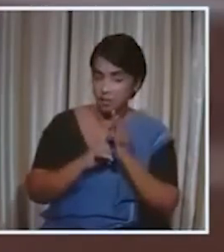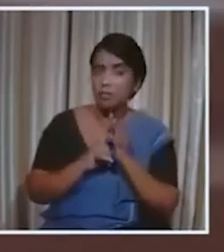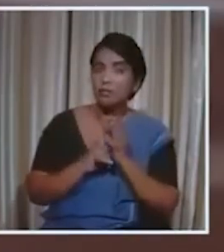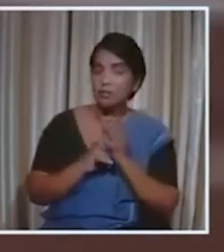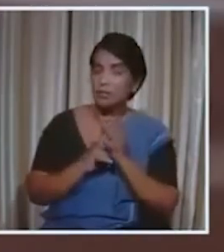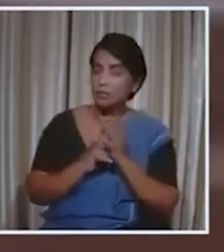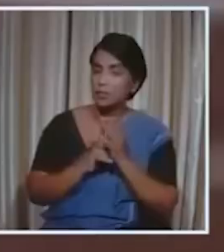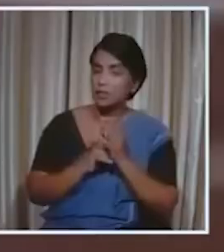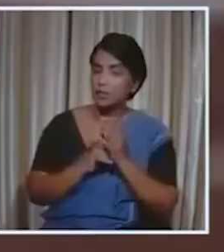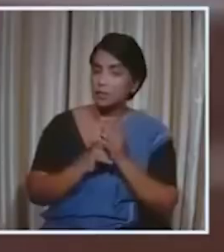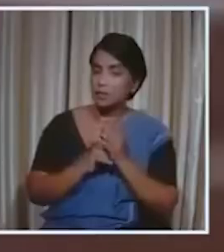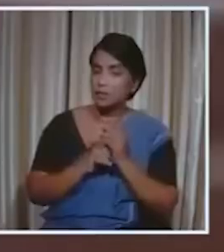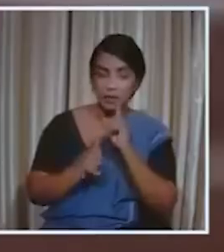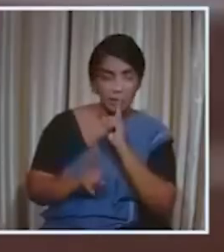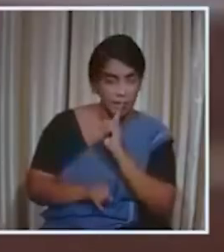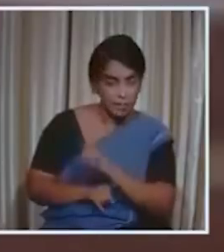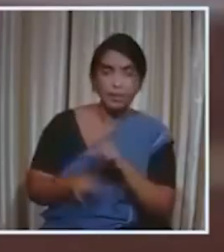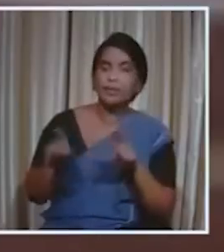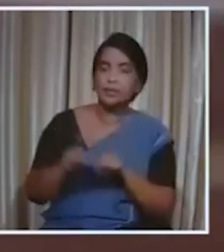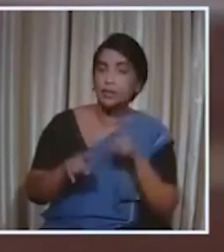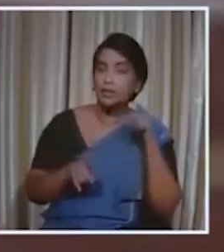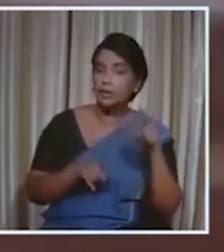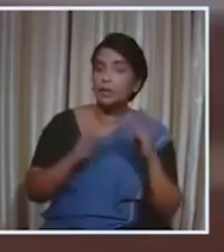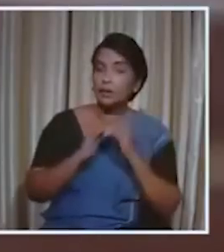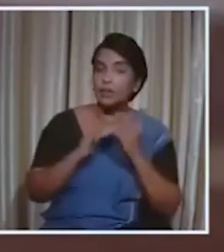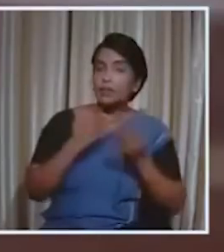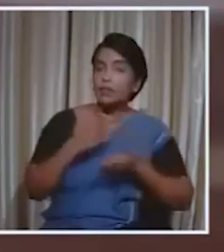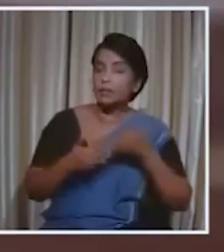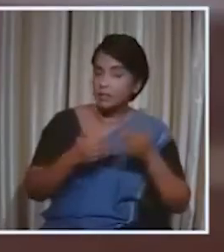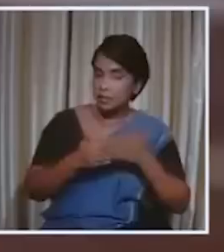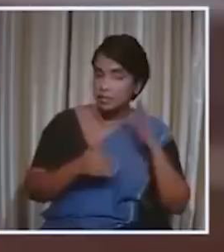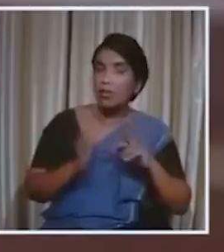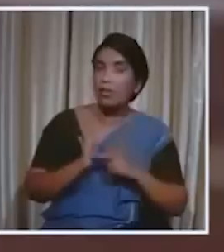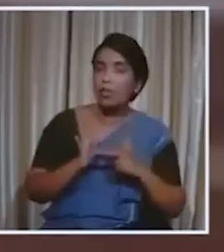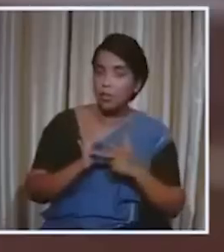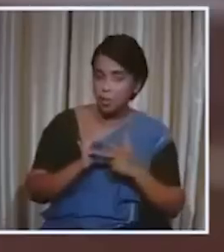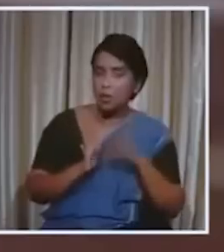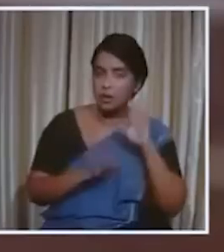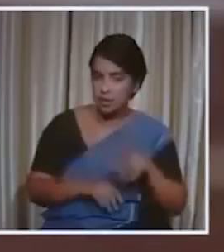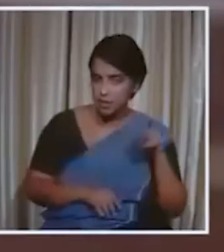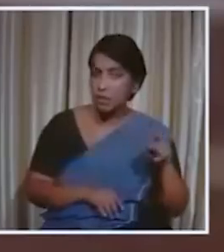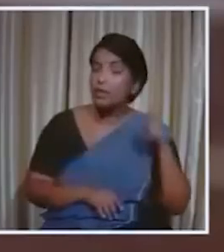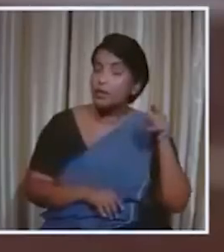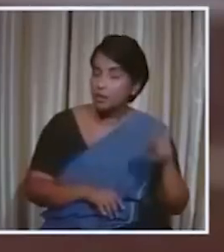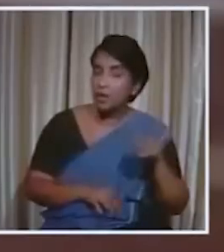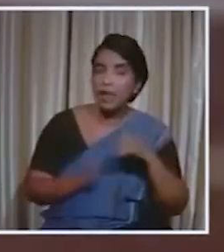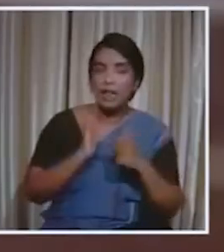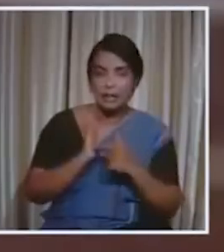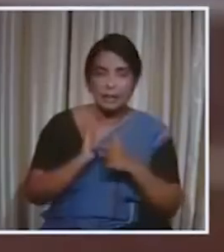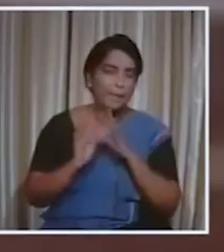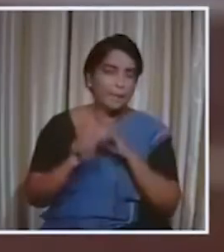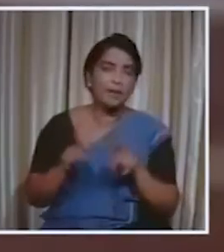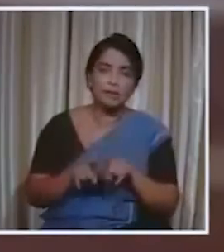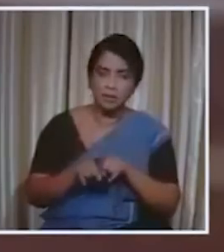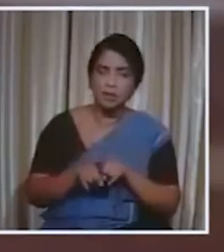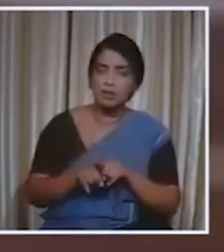කරපු දැනීමක් උඩ එතන නිවාස ඉදිකිරීම සඳහා ව්‍යාකෘතියක් ඇවිල්ලා තියෙනවා. ඒ තාවකාලික පදනම් මත